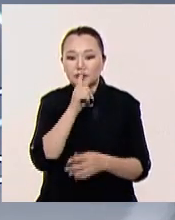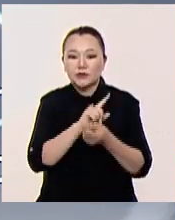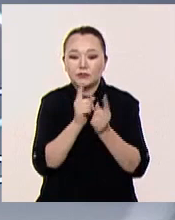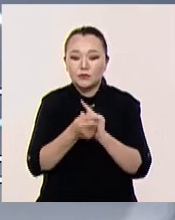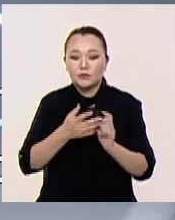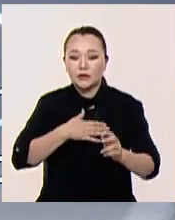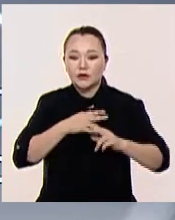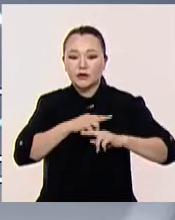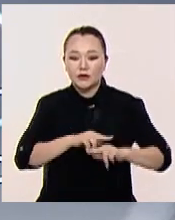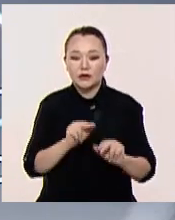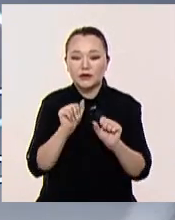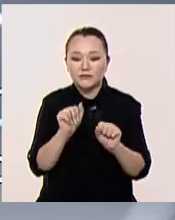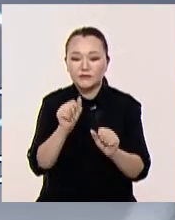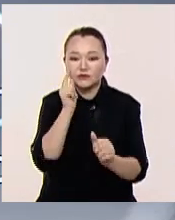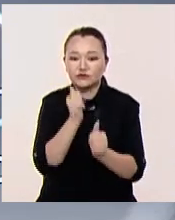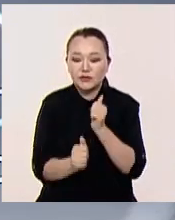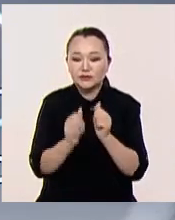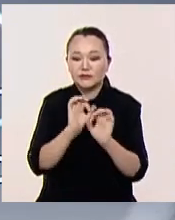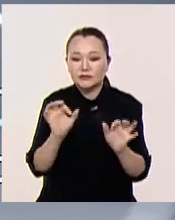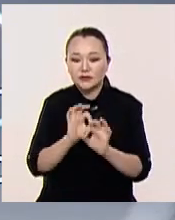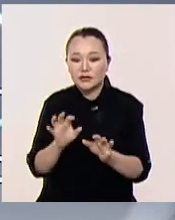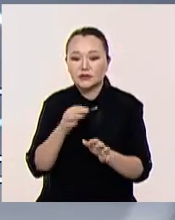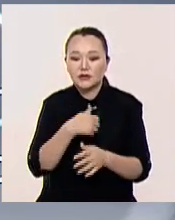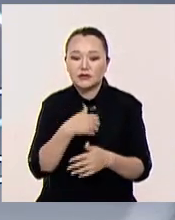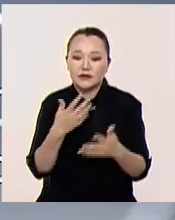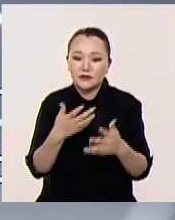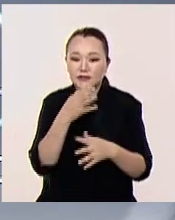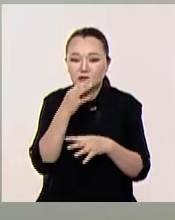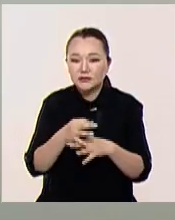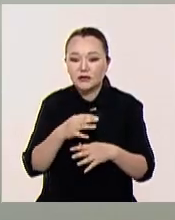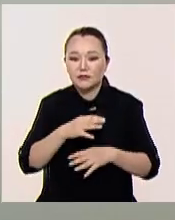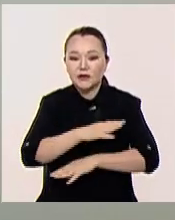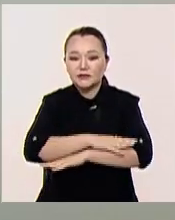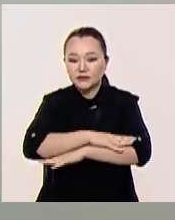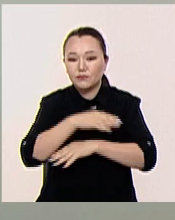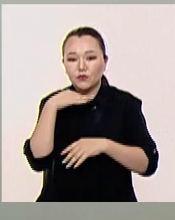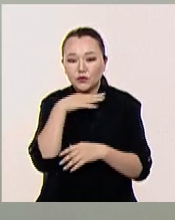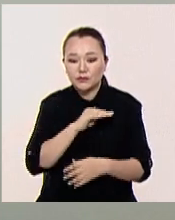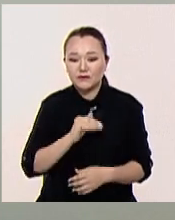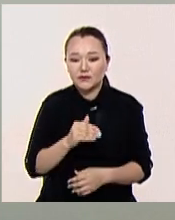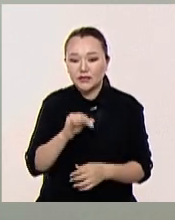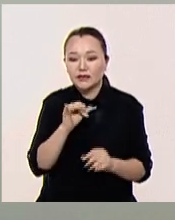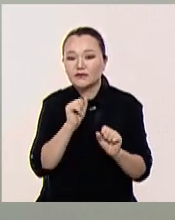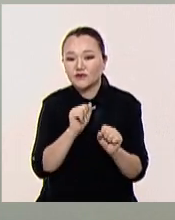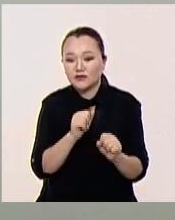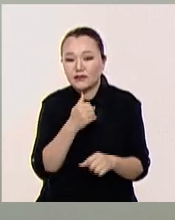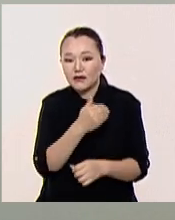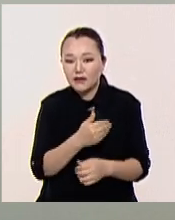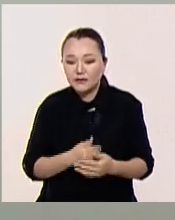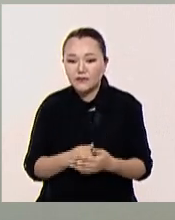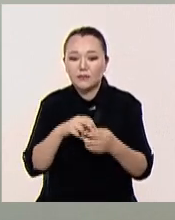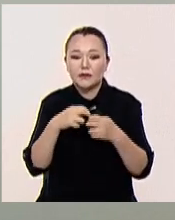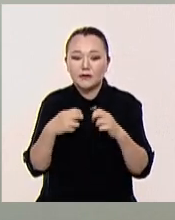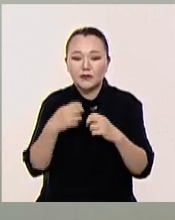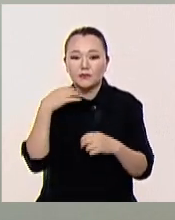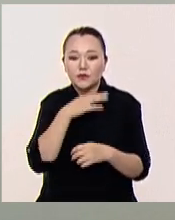мои коллеги-адвокаты часто заявляют, я, наверное, высказал позицию многих предпринимателей и адвокатов. Проблем много.